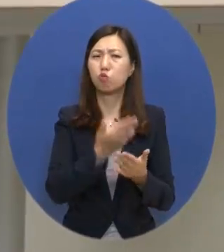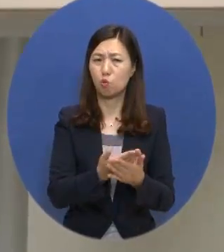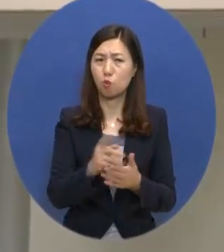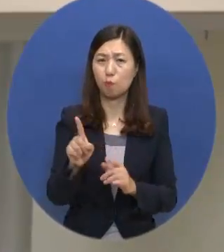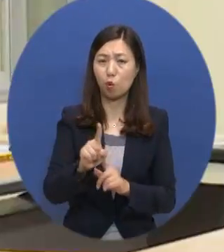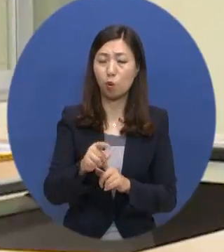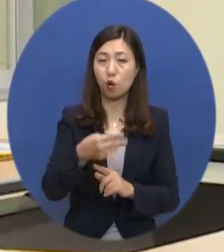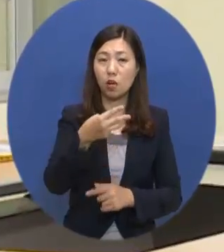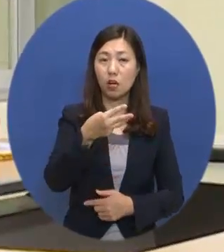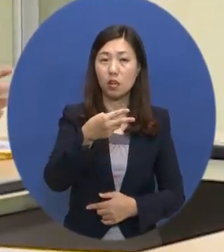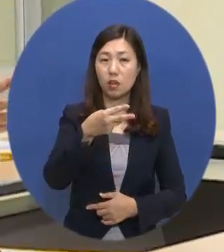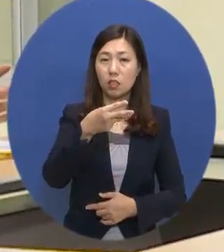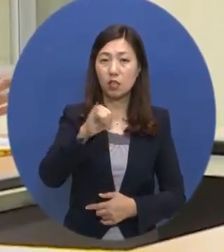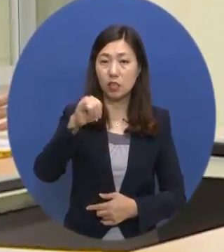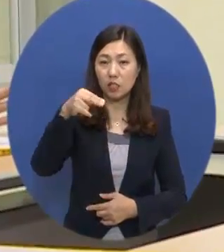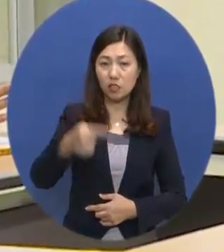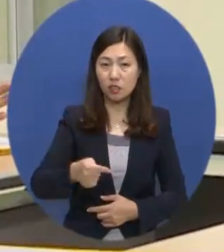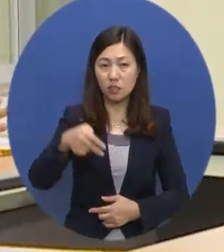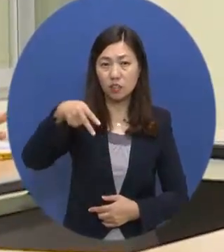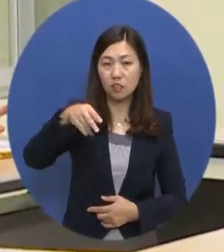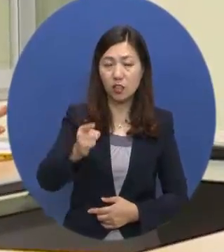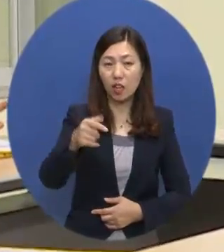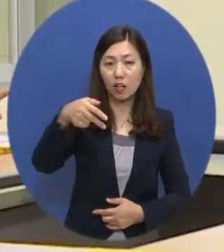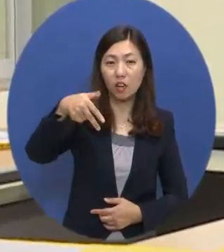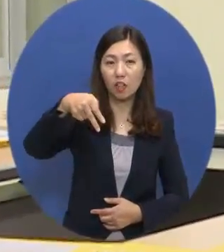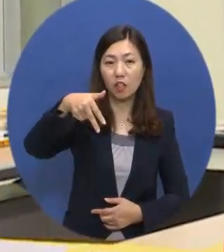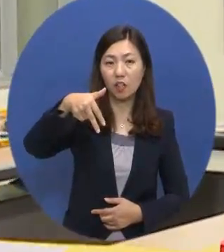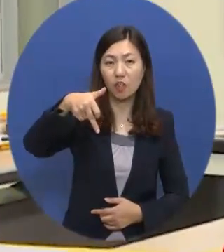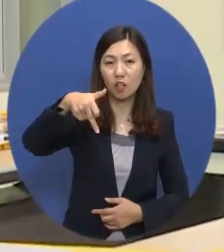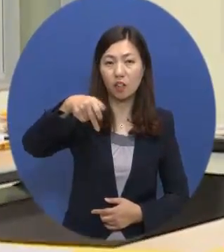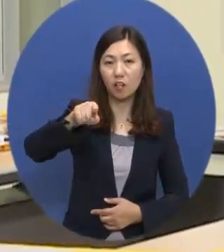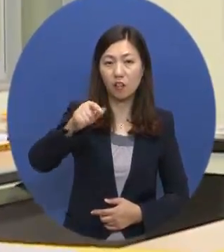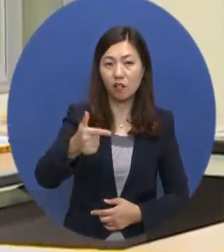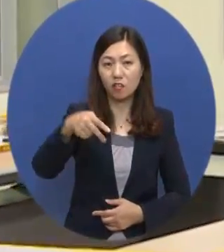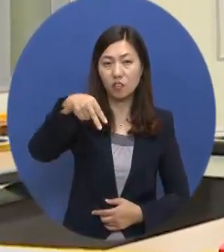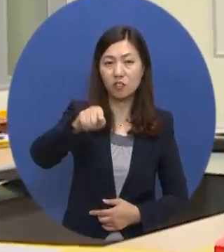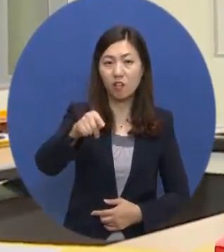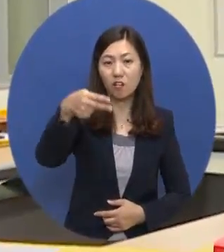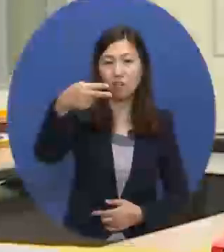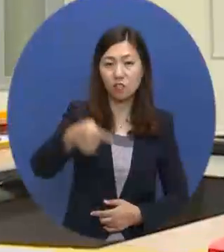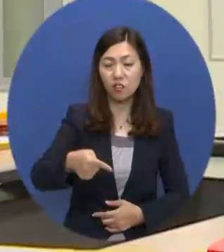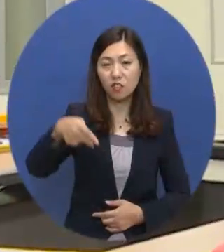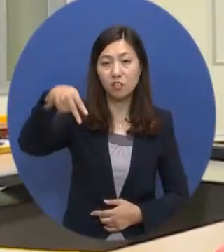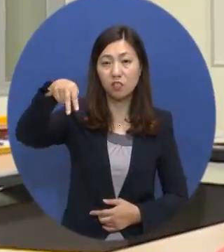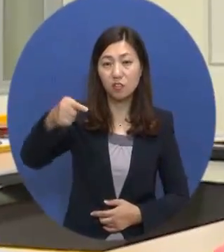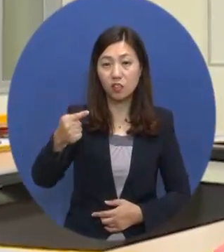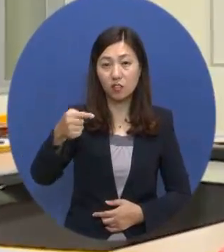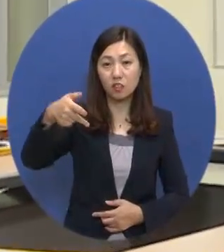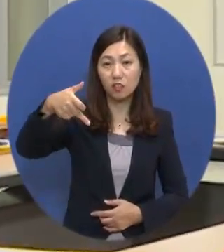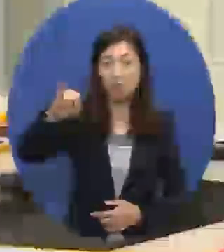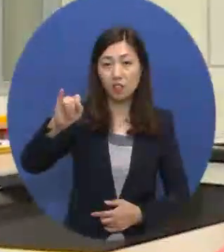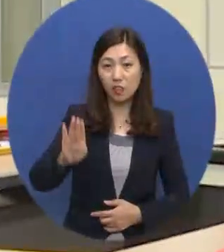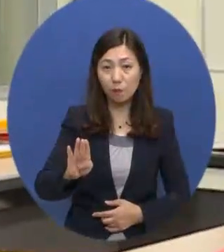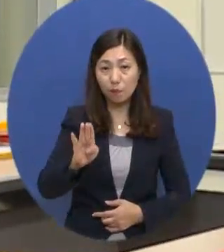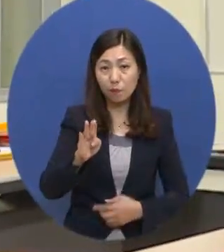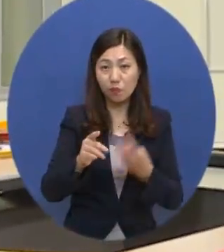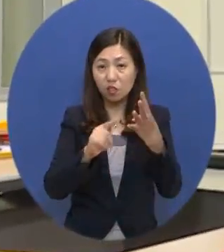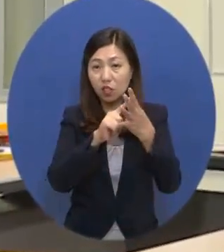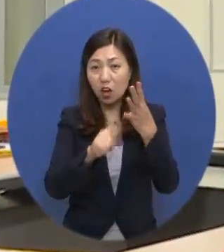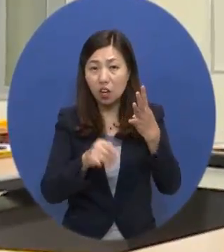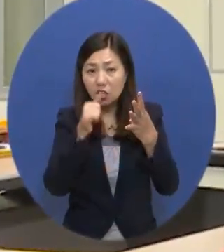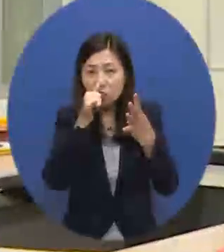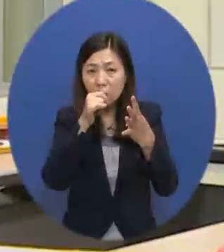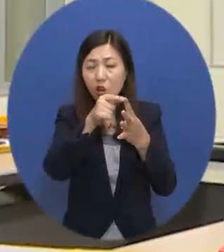저 리더, 세컨, 서드, 스킵이 있는데 리더에서 실수했을 때